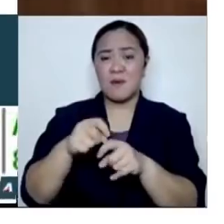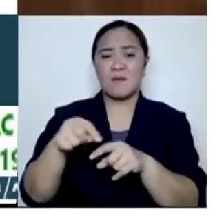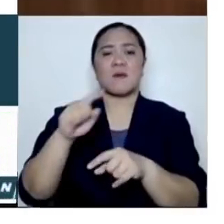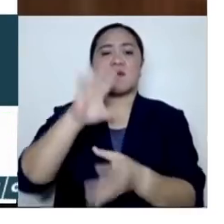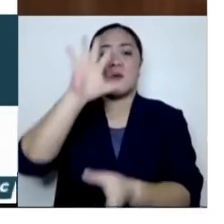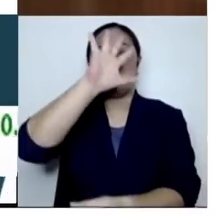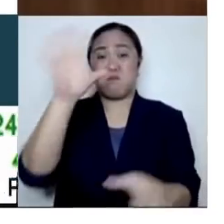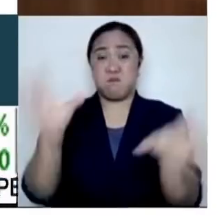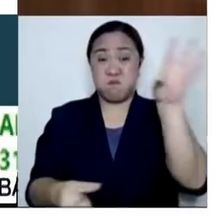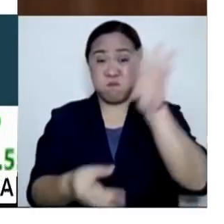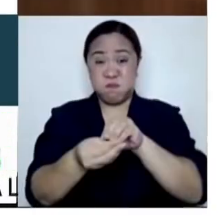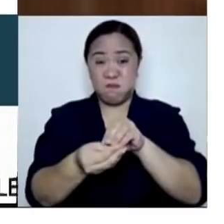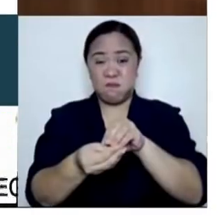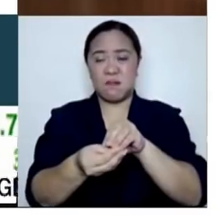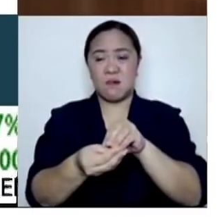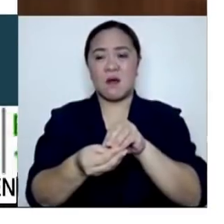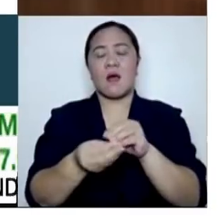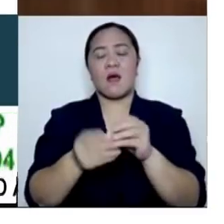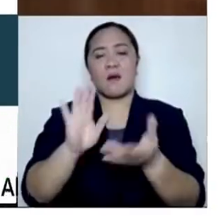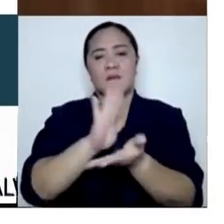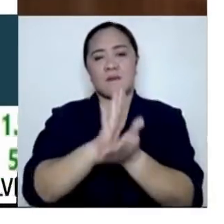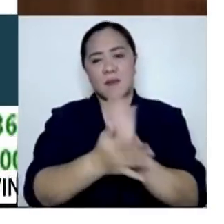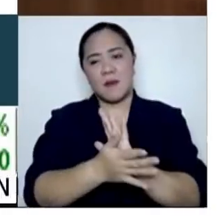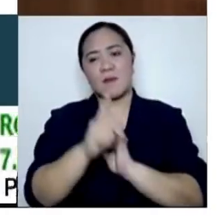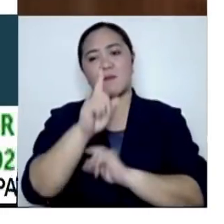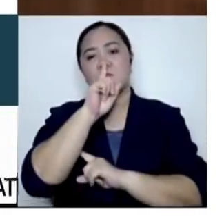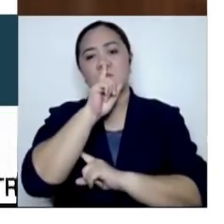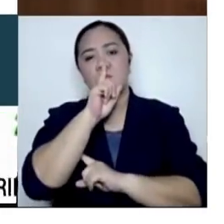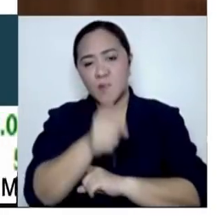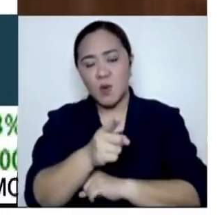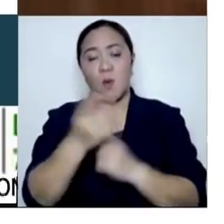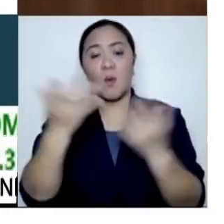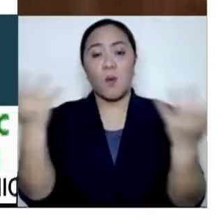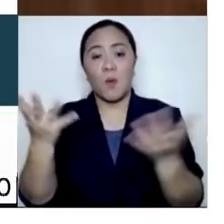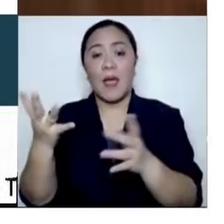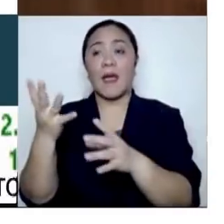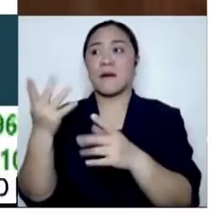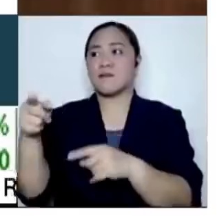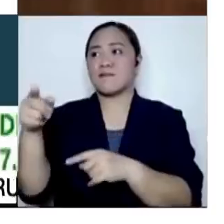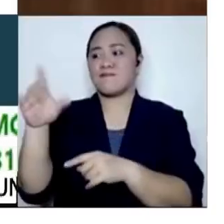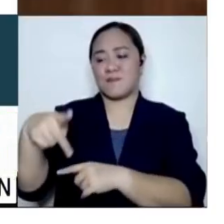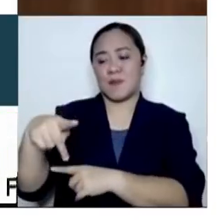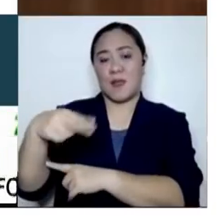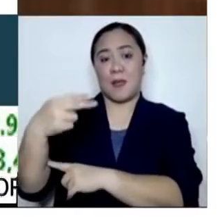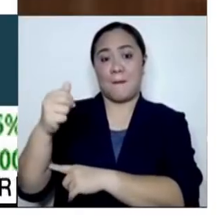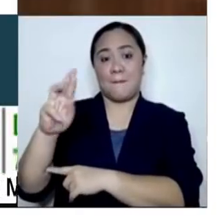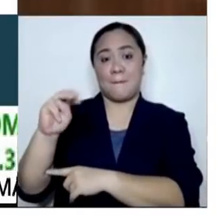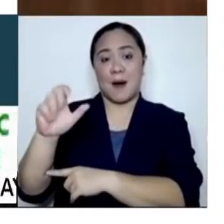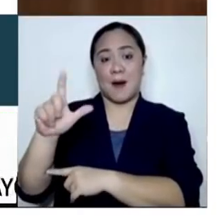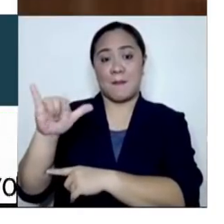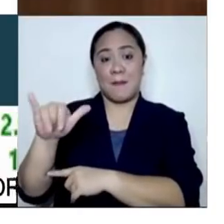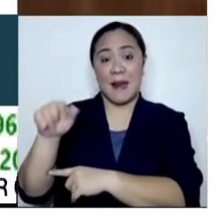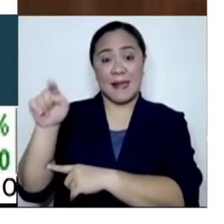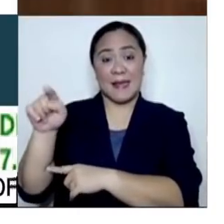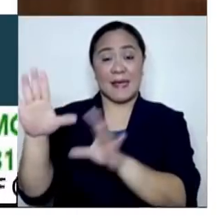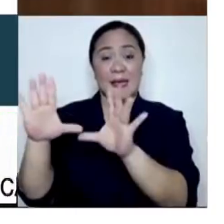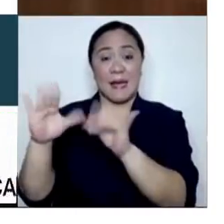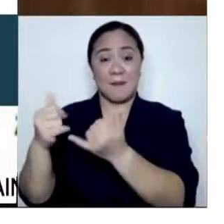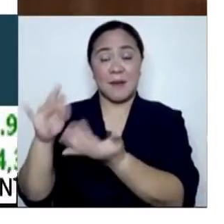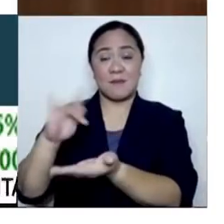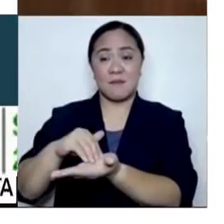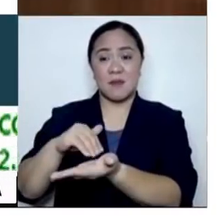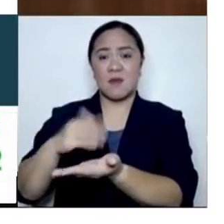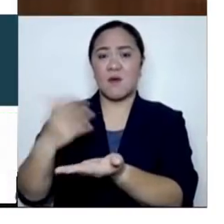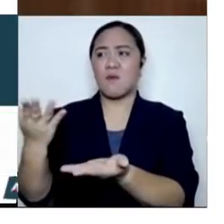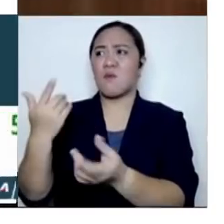The whole case rests on the fact na dapat malaman mo kung saan kumuha itong Pharmally na ibinabayad doon sa kanilang